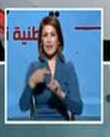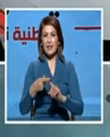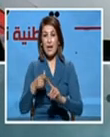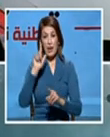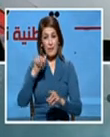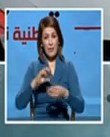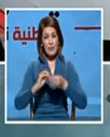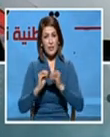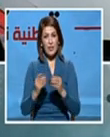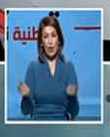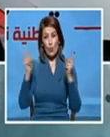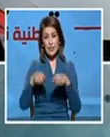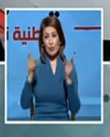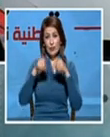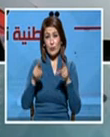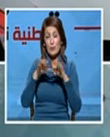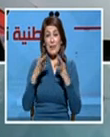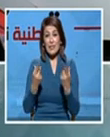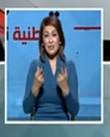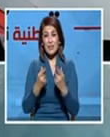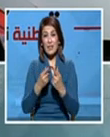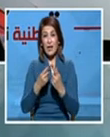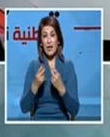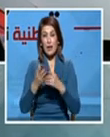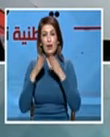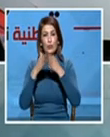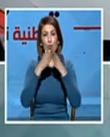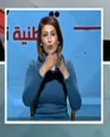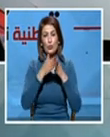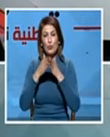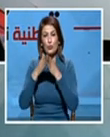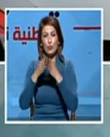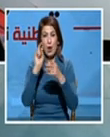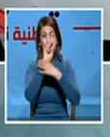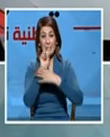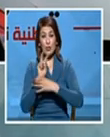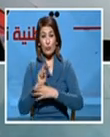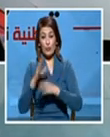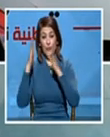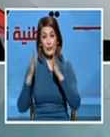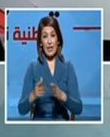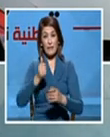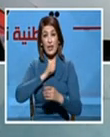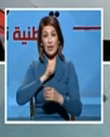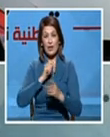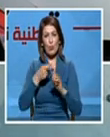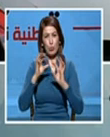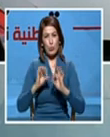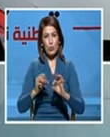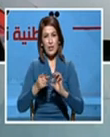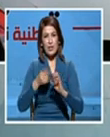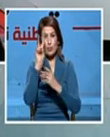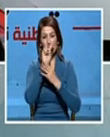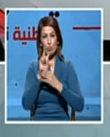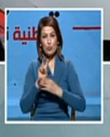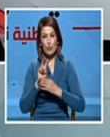مشاكل يلزم ينجم يعيط له ويشوفه، يا اما يشوفه في العياده نتاعو ولا يشوفه في المصحه، اذا كان عنده مصحه مش يشوفه في بقعه اللي نجم يشوفه